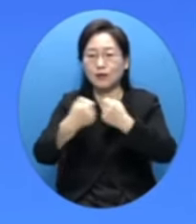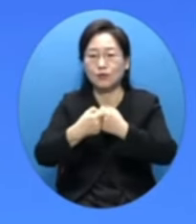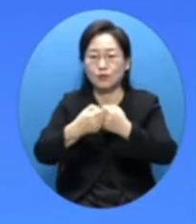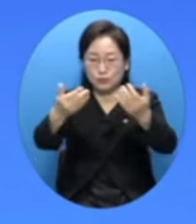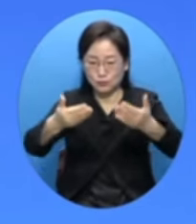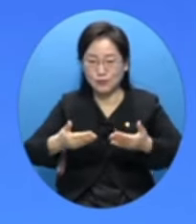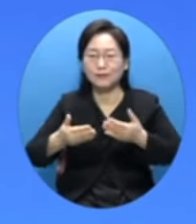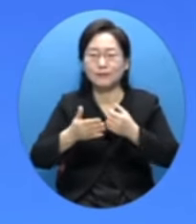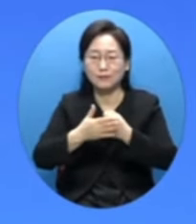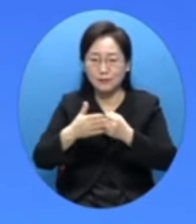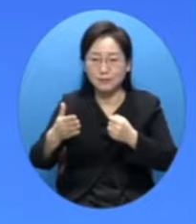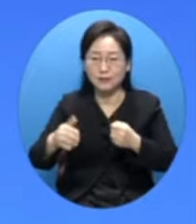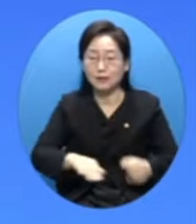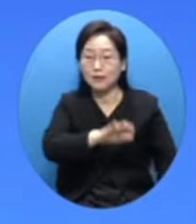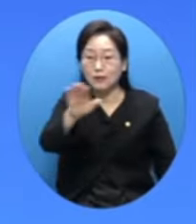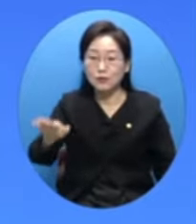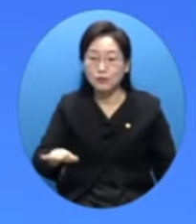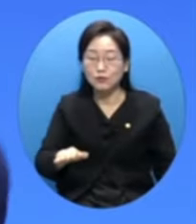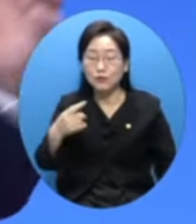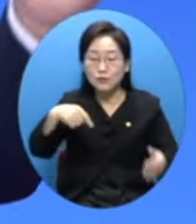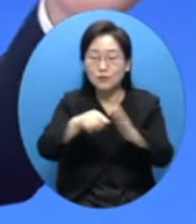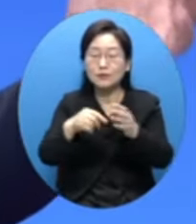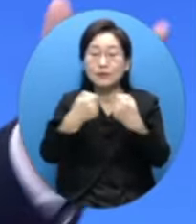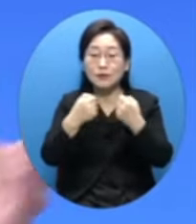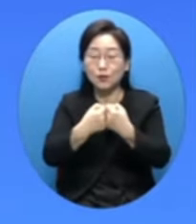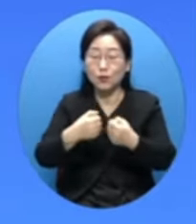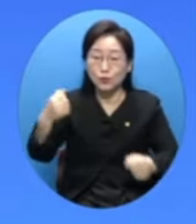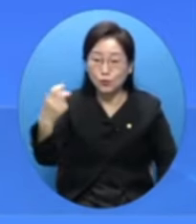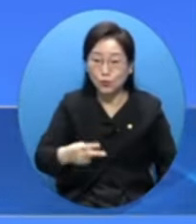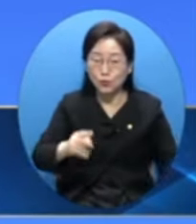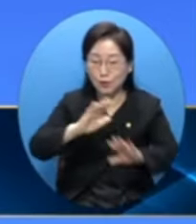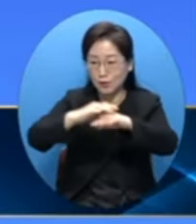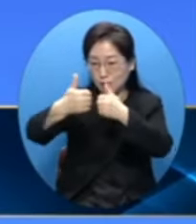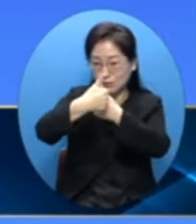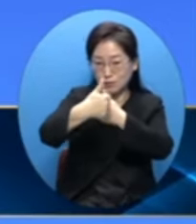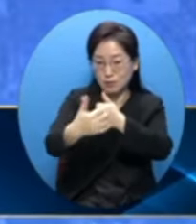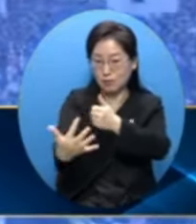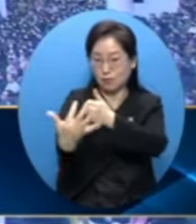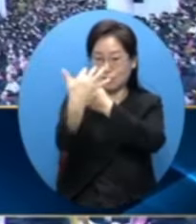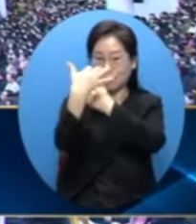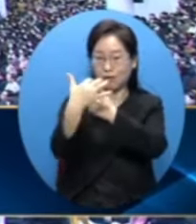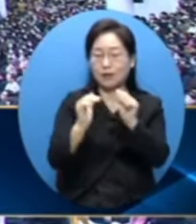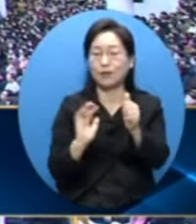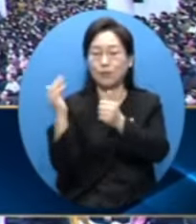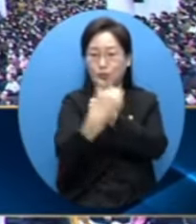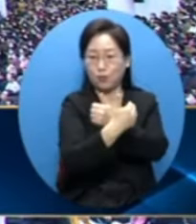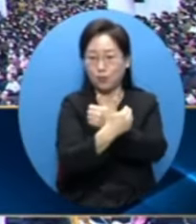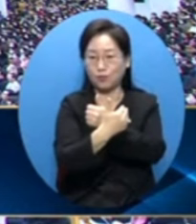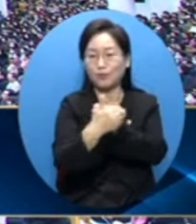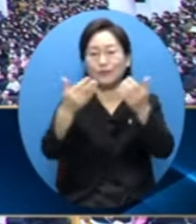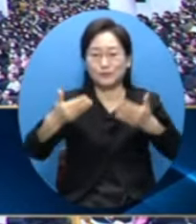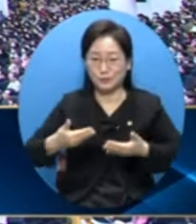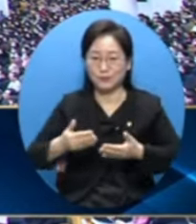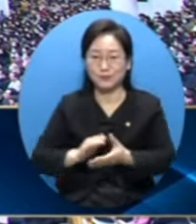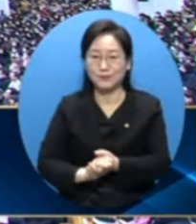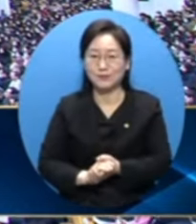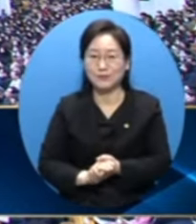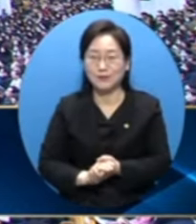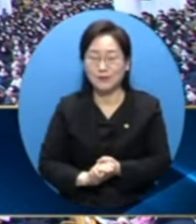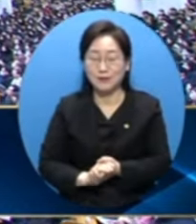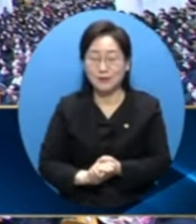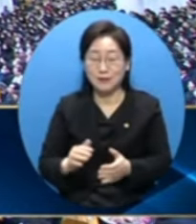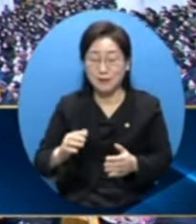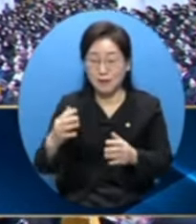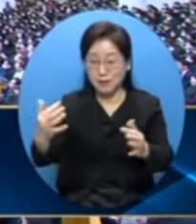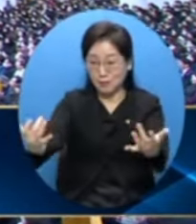것입니다. 우리를 싸워주실 뿐 아니라 이 모든 대적으로부터 우리를 하나님이 보호해 주십니다. 대적이